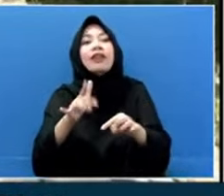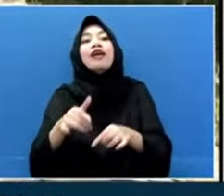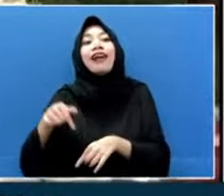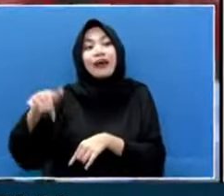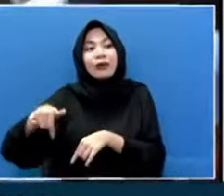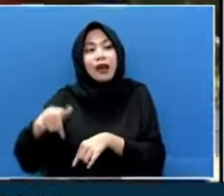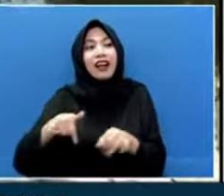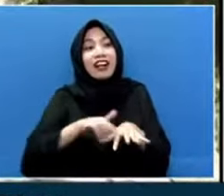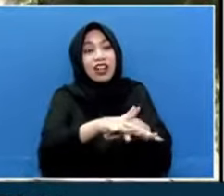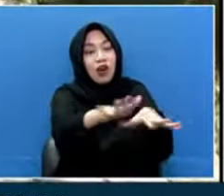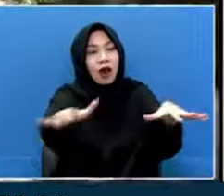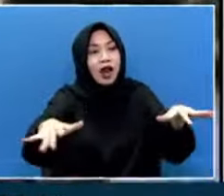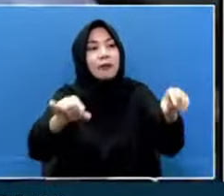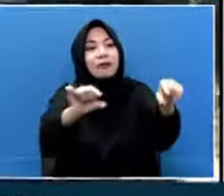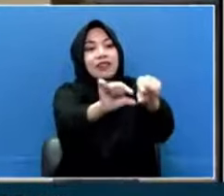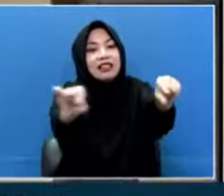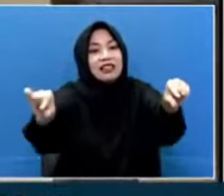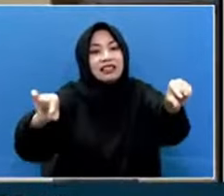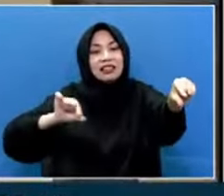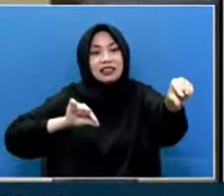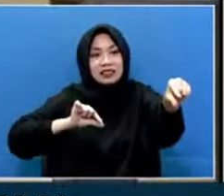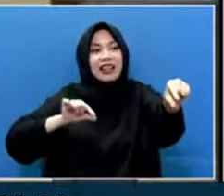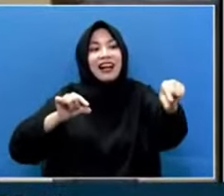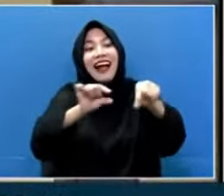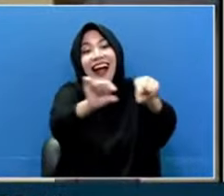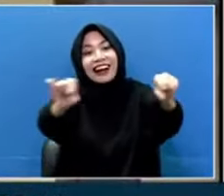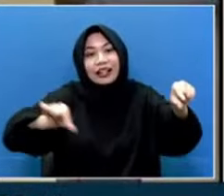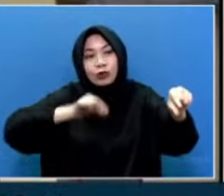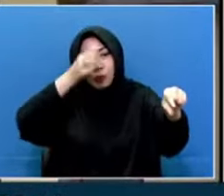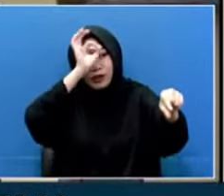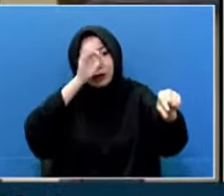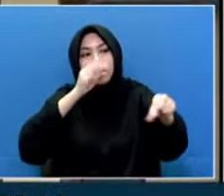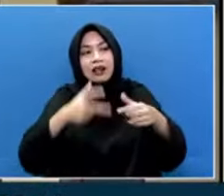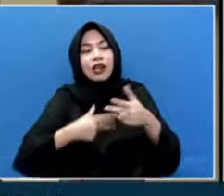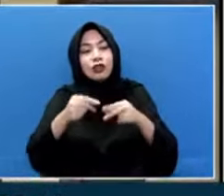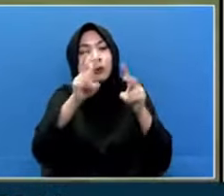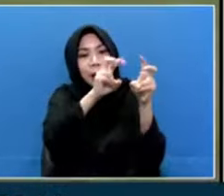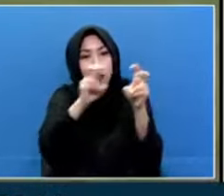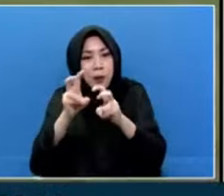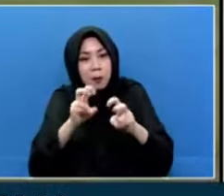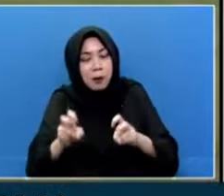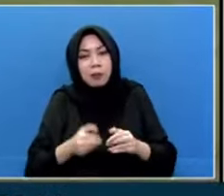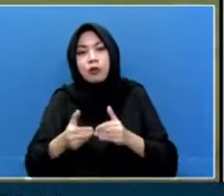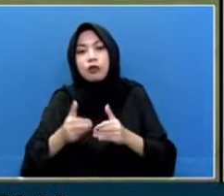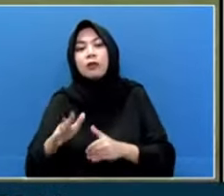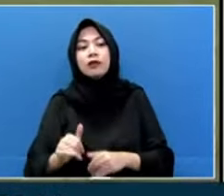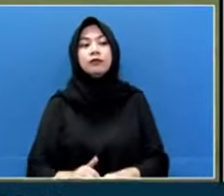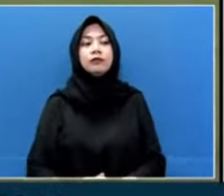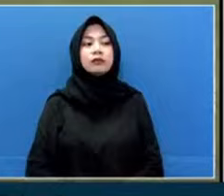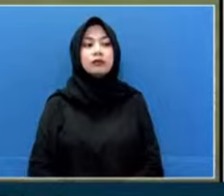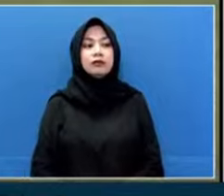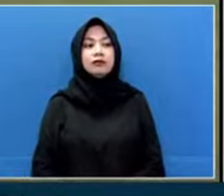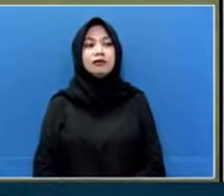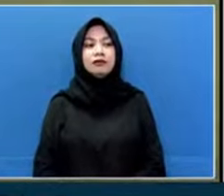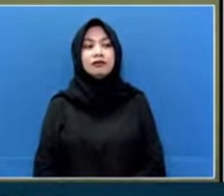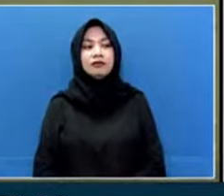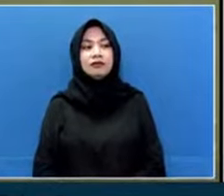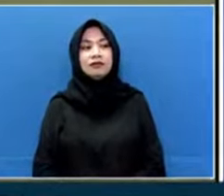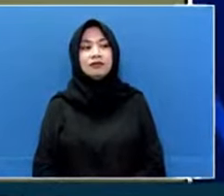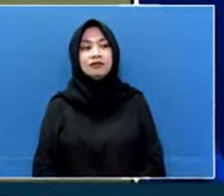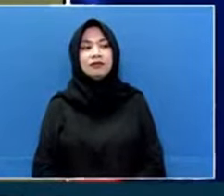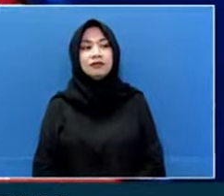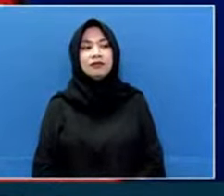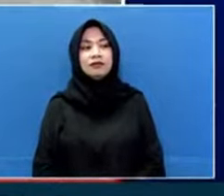polis laine untuk tindak lanjut kami akan melakukan penyelidikan lebih dalam lagi kalau kita lihat dari e